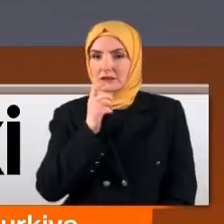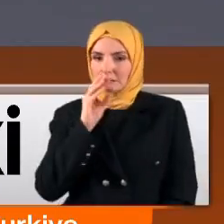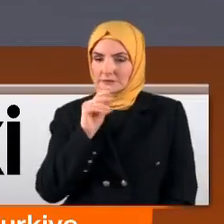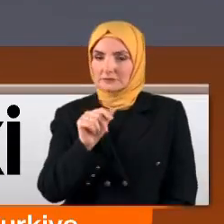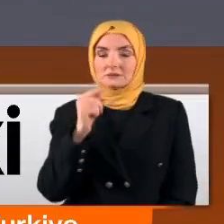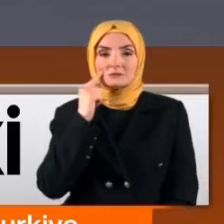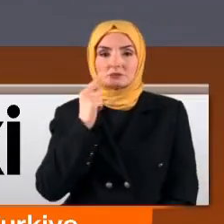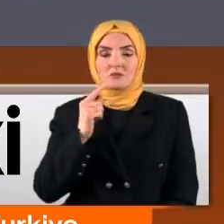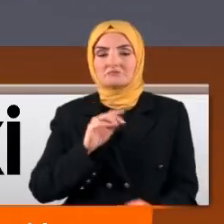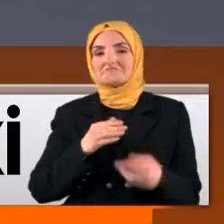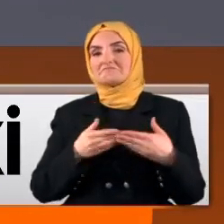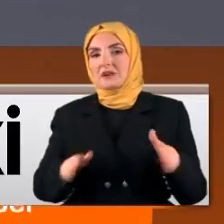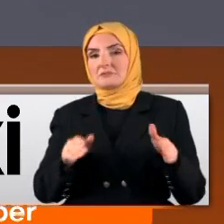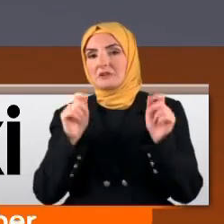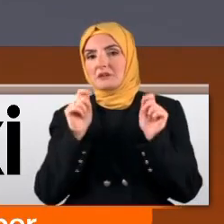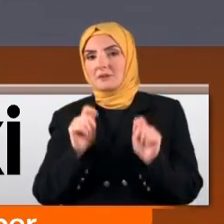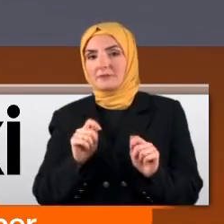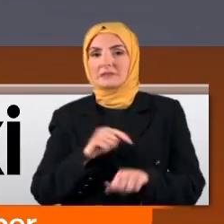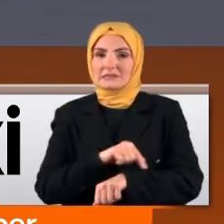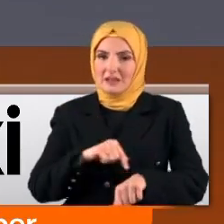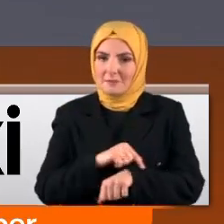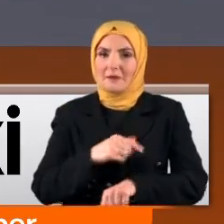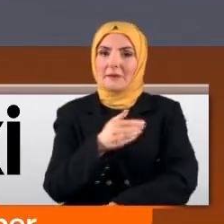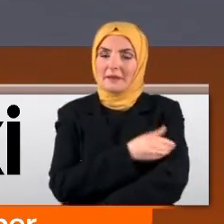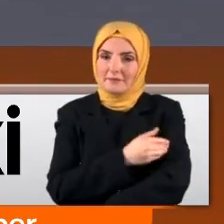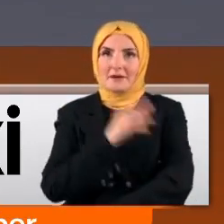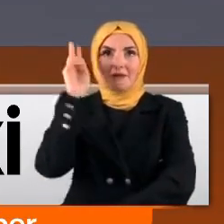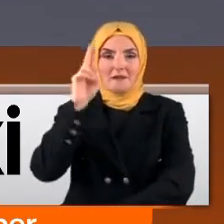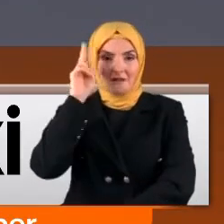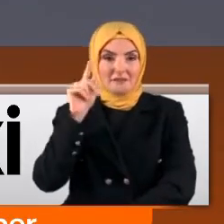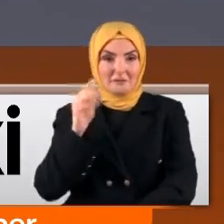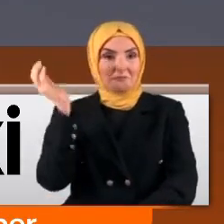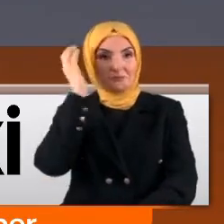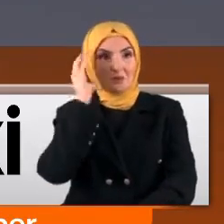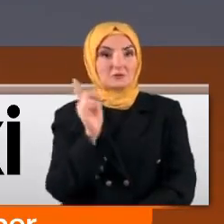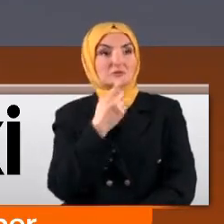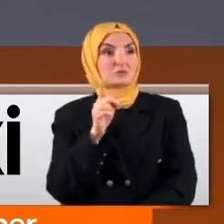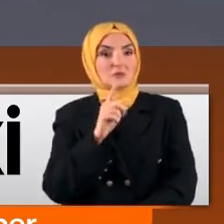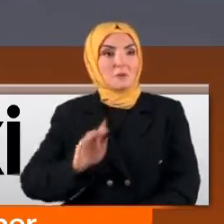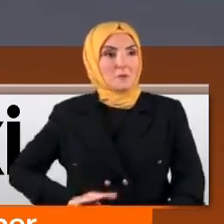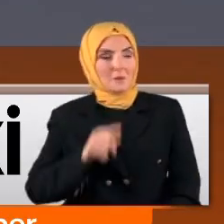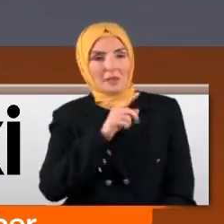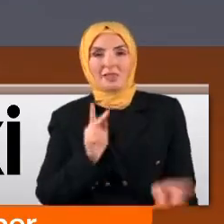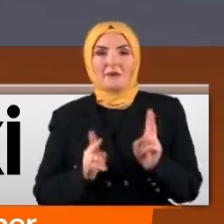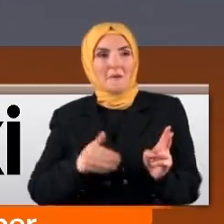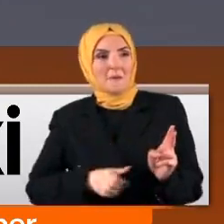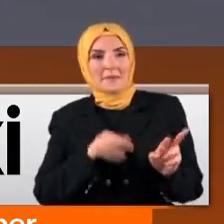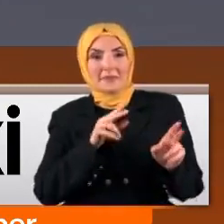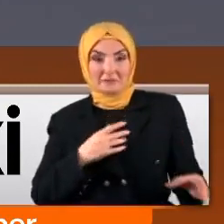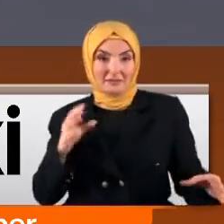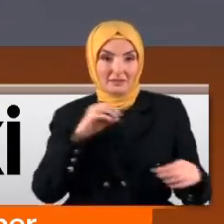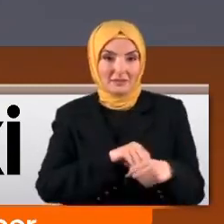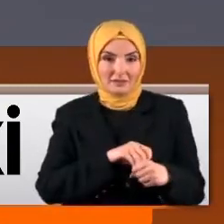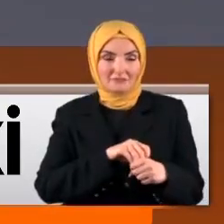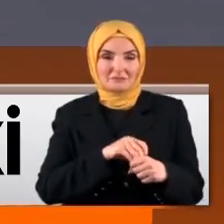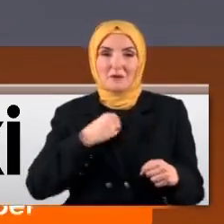partisinden. Zaman, emek ve hayallerimi lokomotifi Kemal Kılıçdaroğlu olan Hisseli Harikalar Kumpanyası'nın bir parçası yapmaya